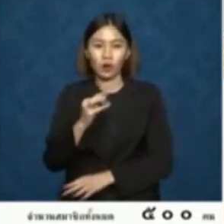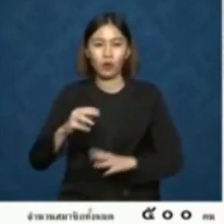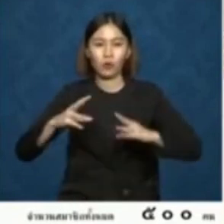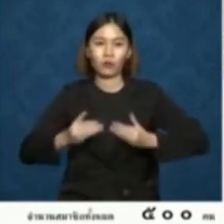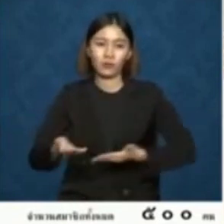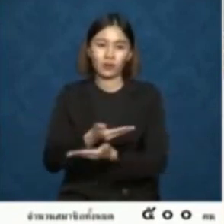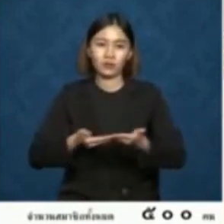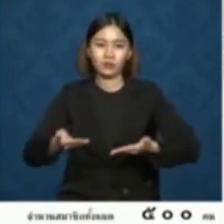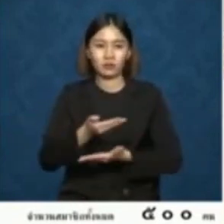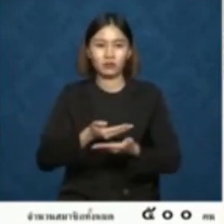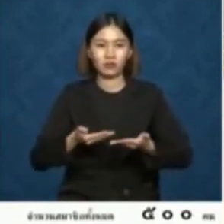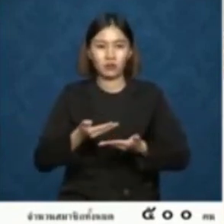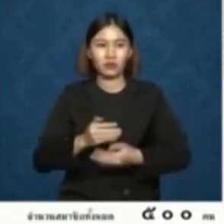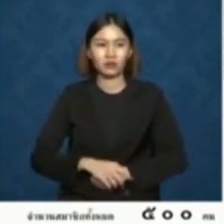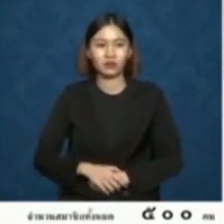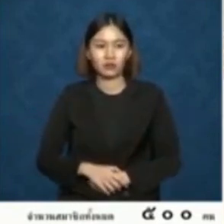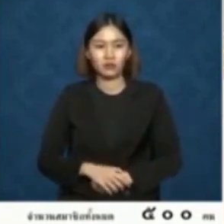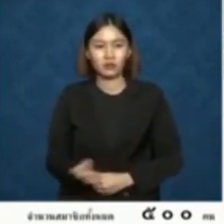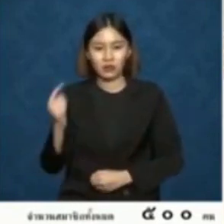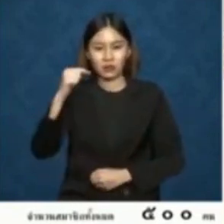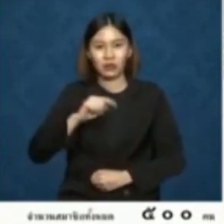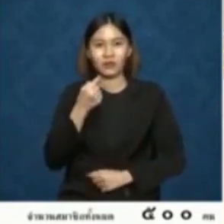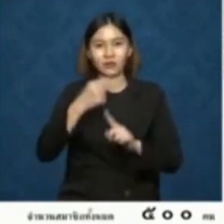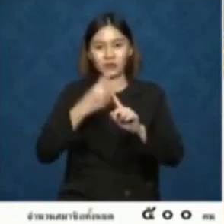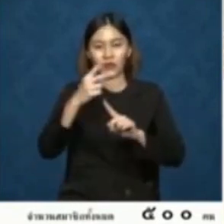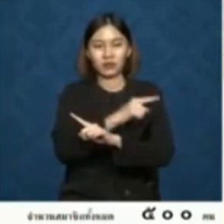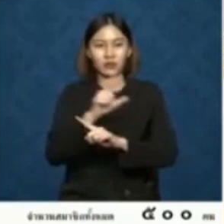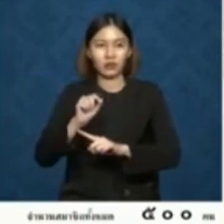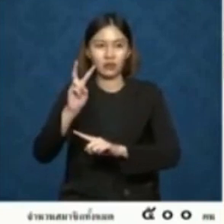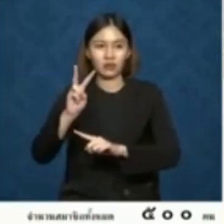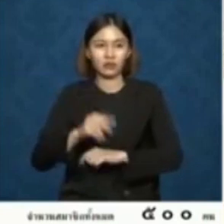รัฐมนตรีรับไปพิจารณานะครับแล้วนำเข้าสภาในวันที่22